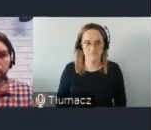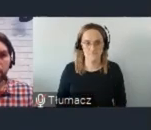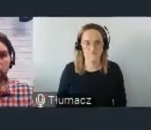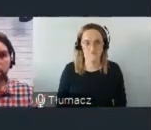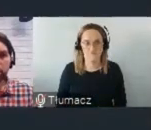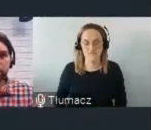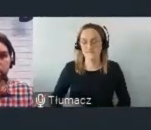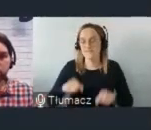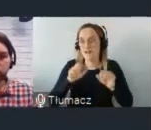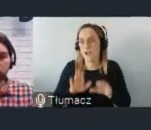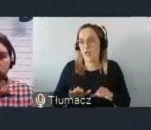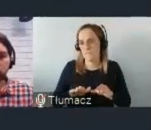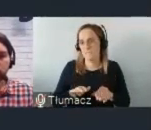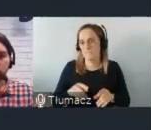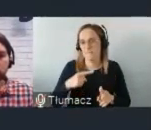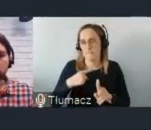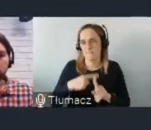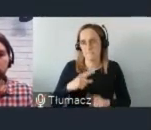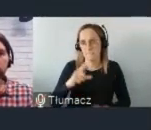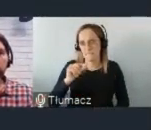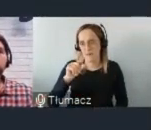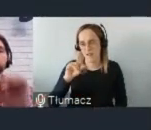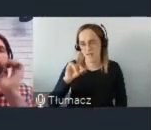Sklep Play.